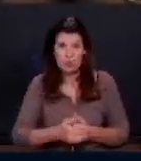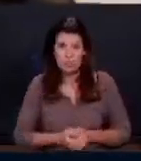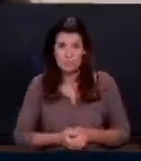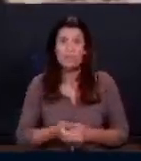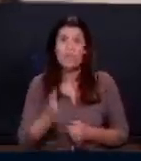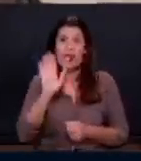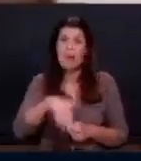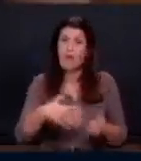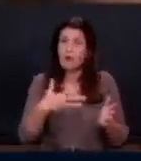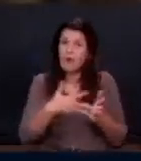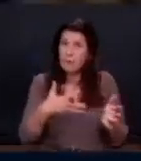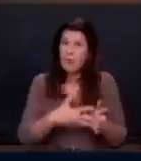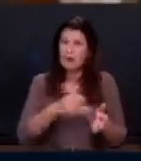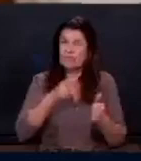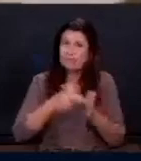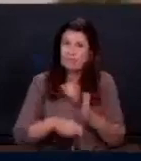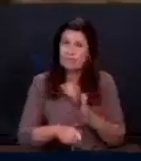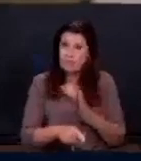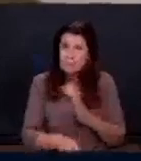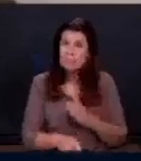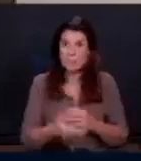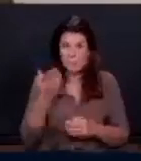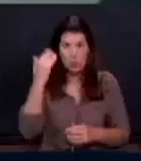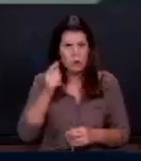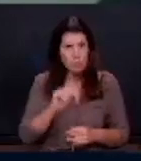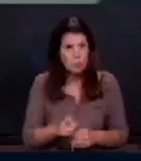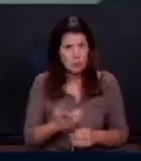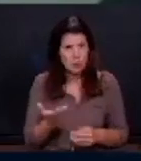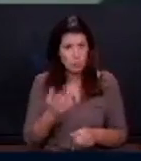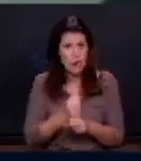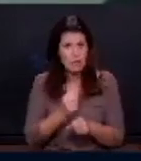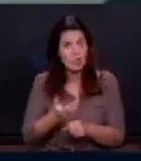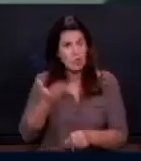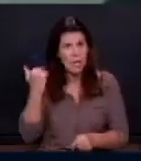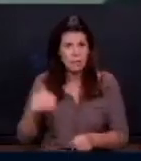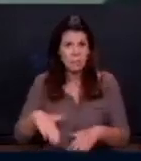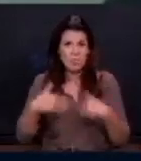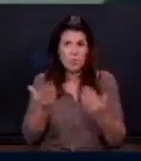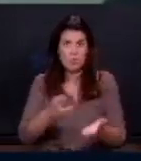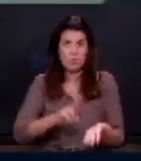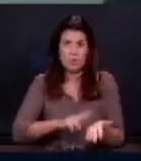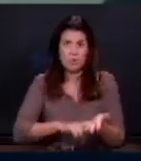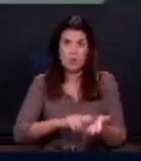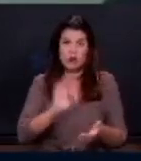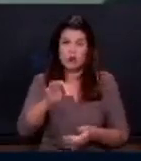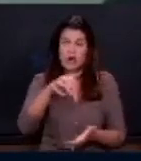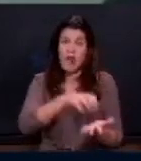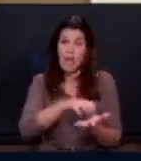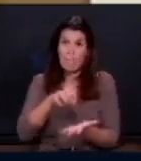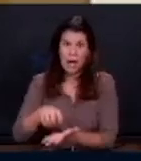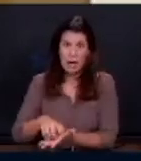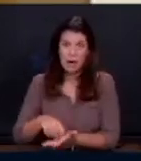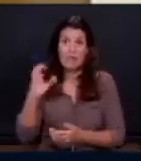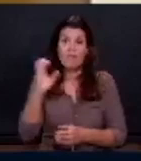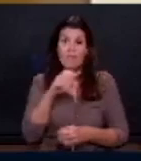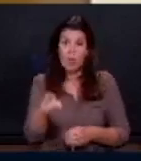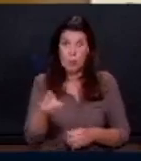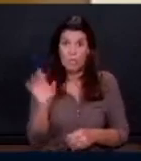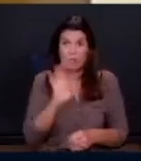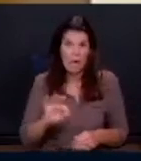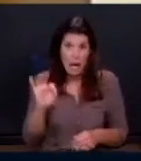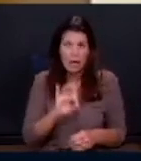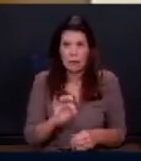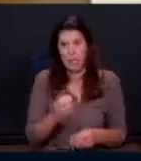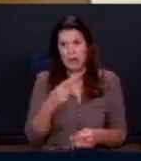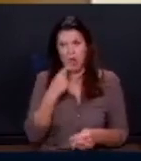בדיקות דקדקניות לכאורה שאמורות היו להיערך לפני מסירת הזכויות במאגרים, וקוויית כידוע עדיין מוגדרת מדינת